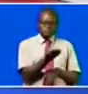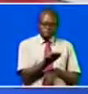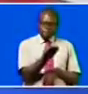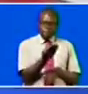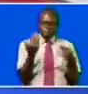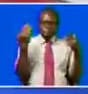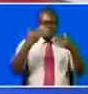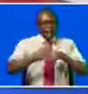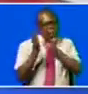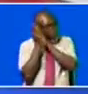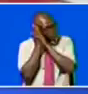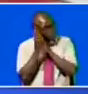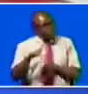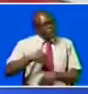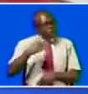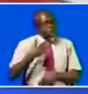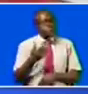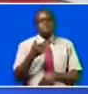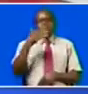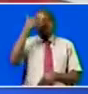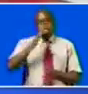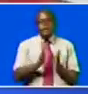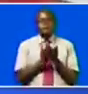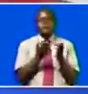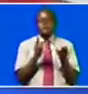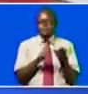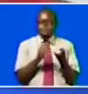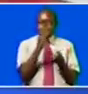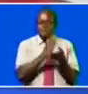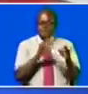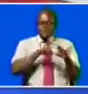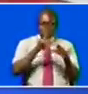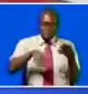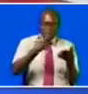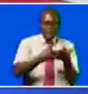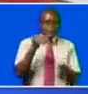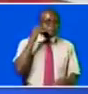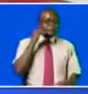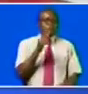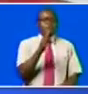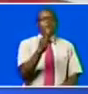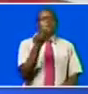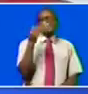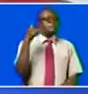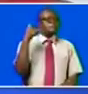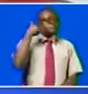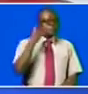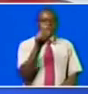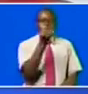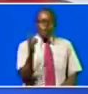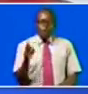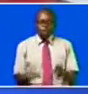kitandani, bado anaangalia Facebook, sasa nione watu wanasema nini. Wengine akifika nyumbani, anazima simu kabisa, hapatikani